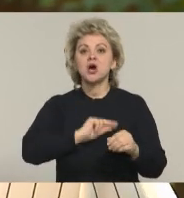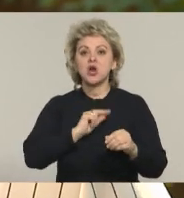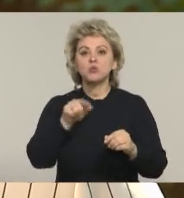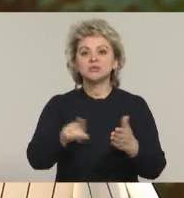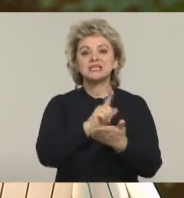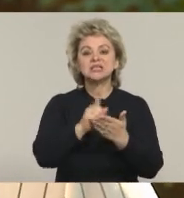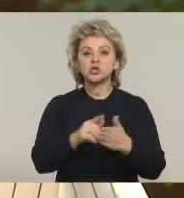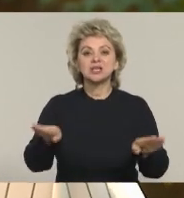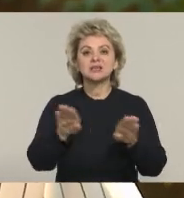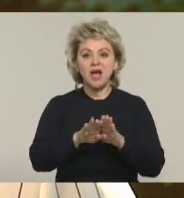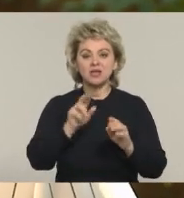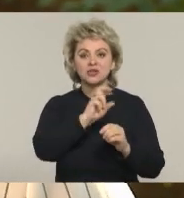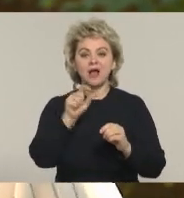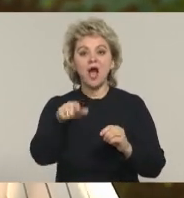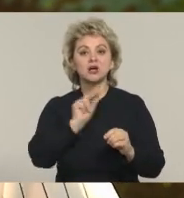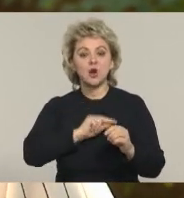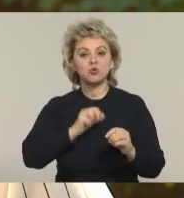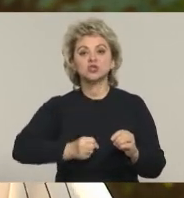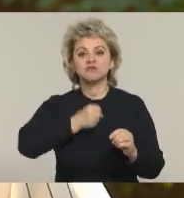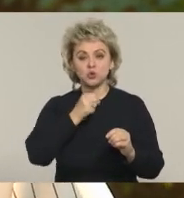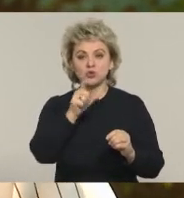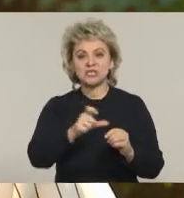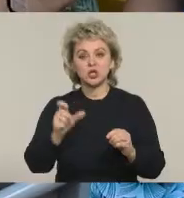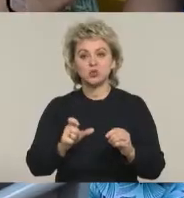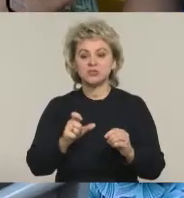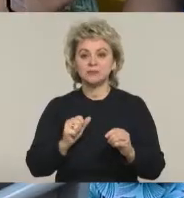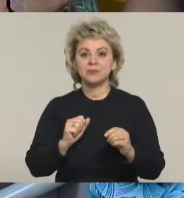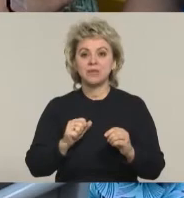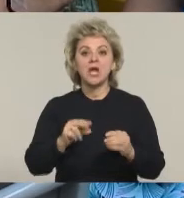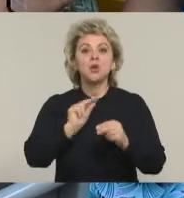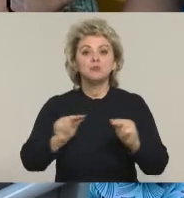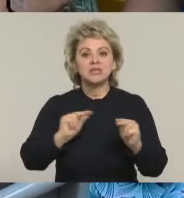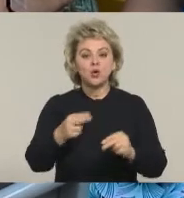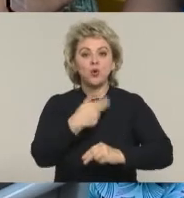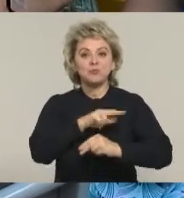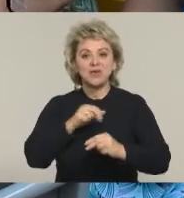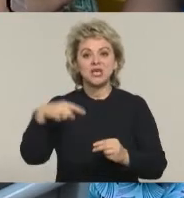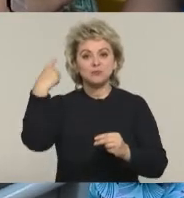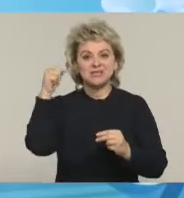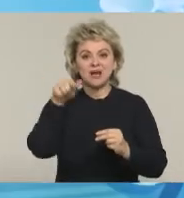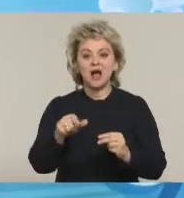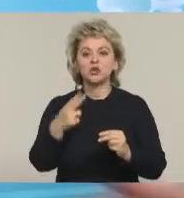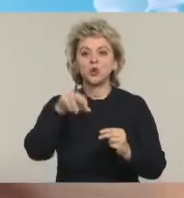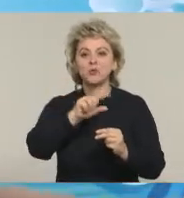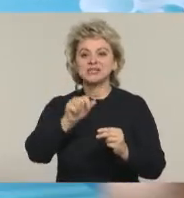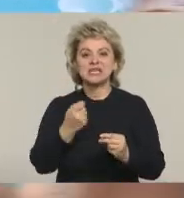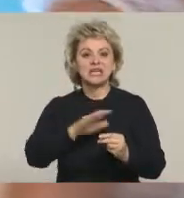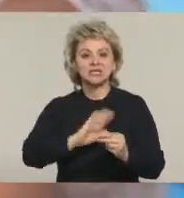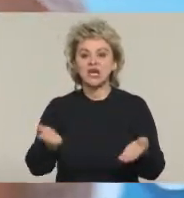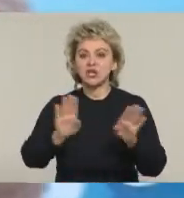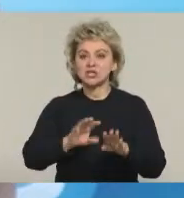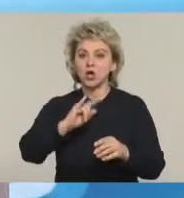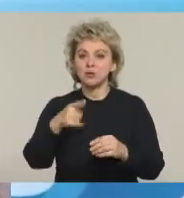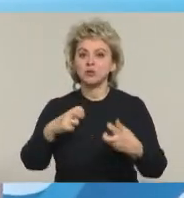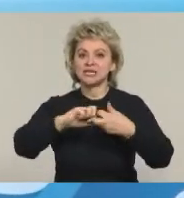они должны точно так же, как и работают взрослые люди. Педагоги, медики и психологи «Добродей» никогда не оставляют ребенка